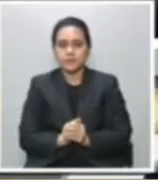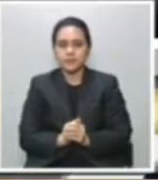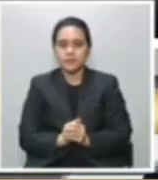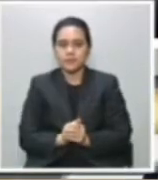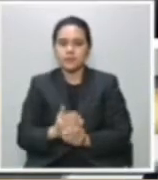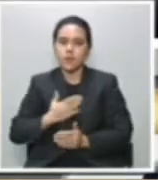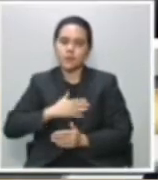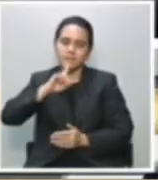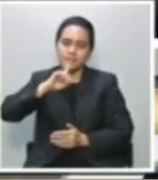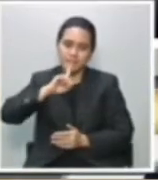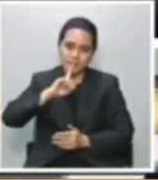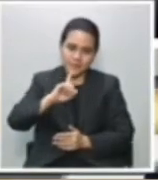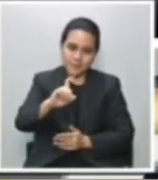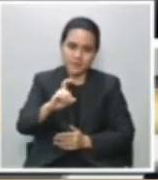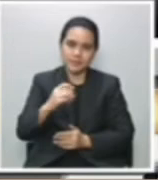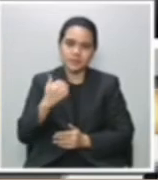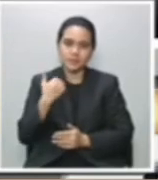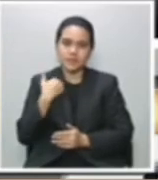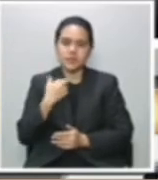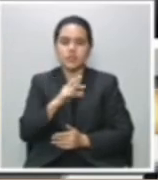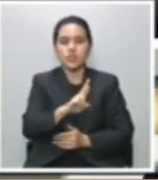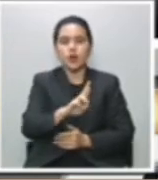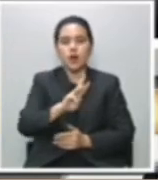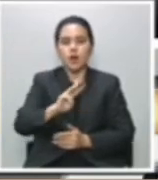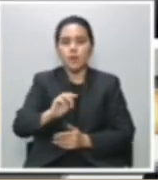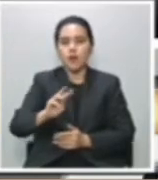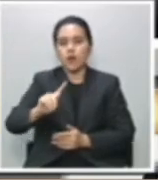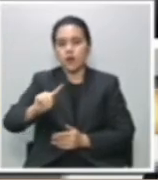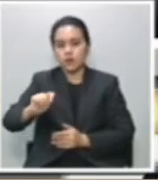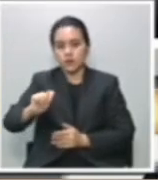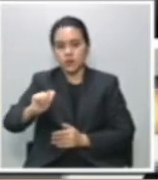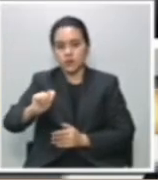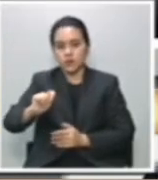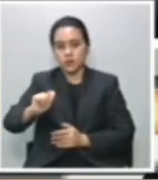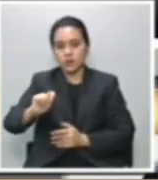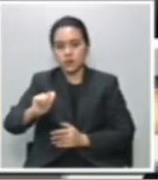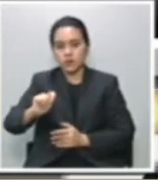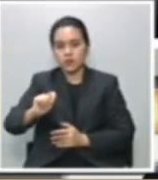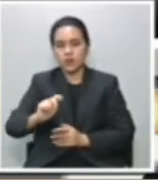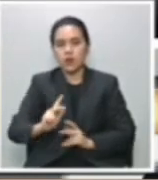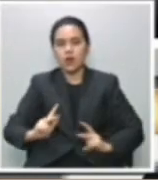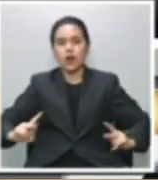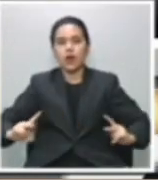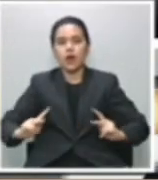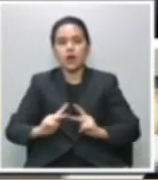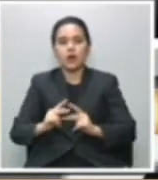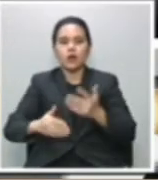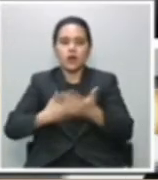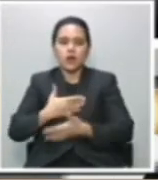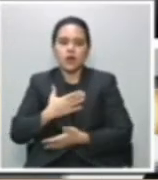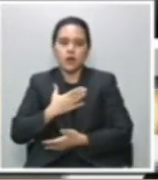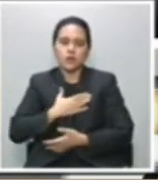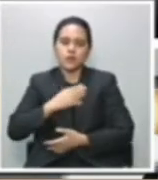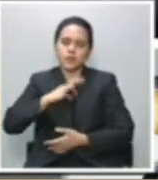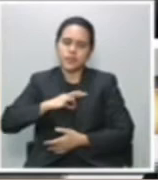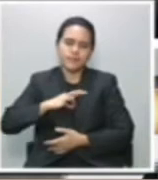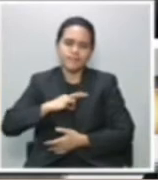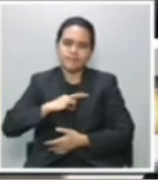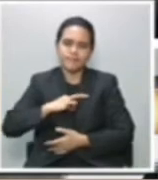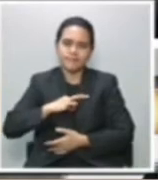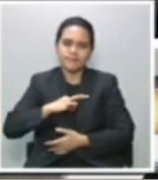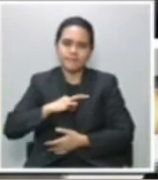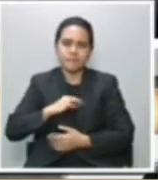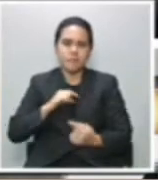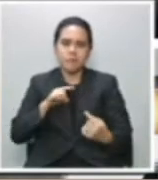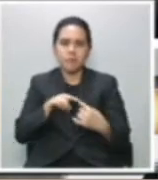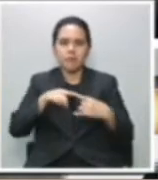ที่ผมได้ถามไปนั้นท่านรัฐมนตรีว่าการกระทรวงมหาดไทยได้ตอบนั้นผมรู้สึกผิดหวังเป็นอย่างมากและ